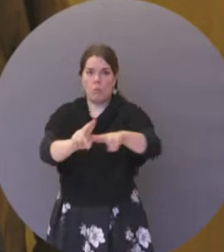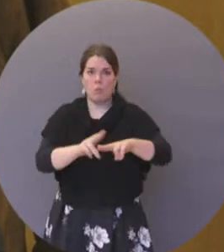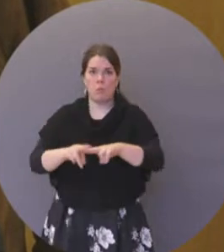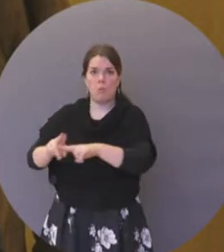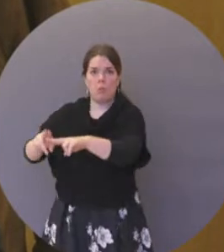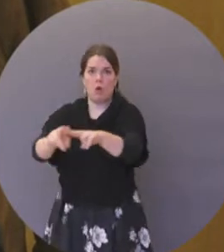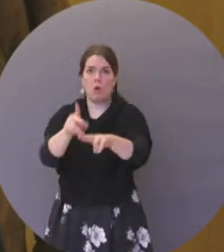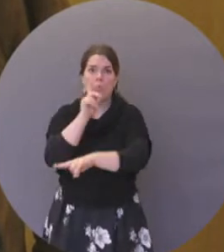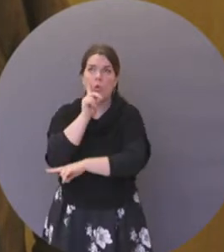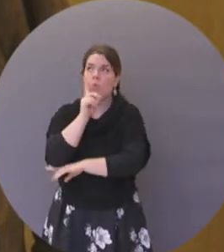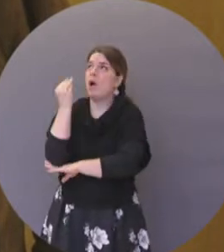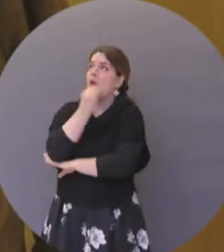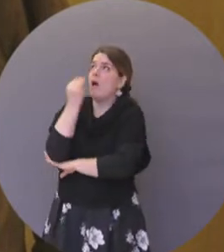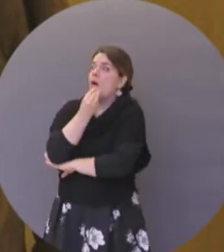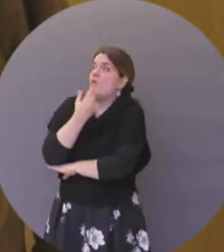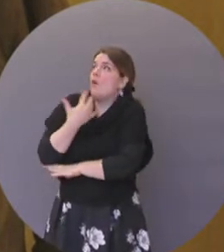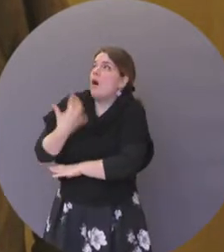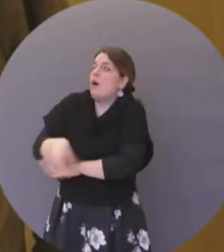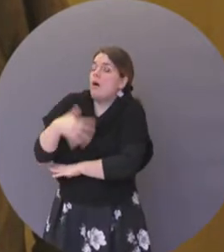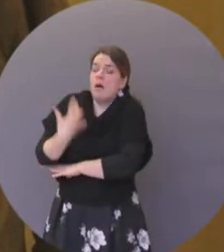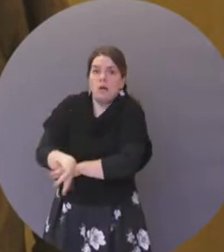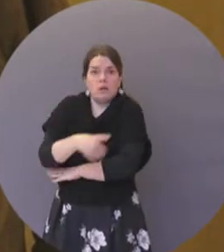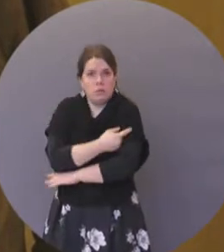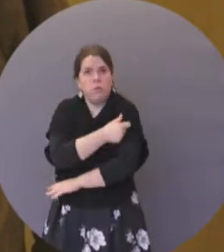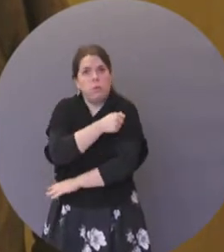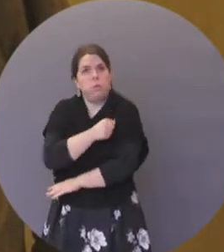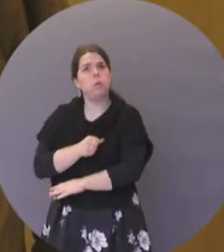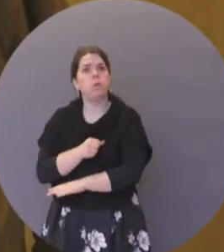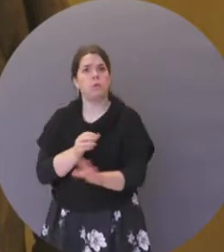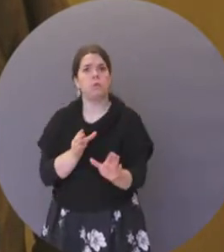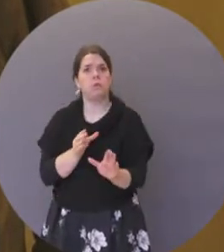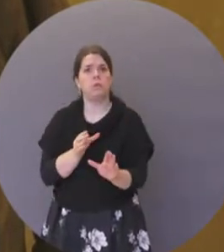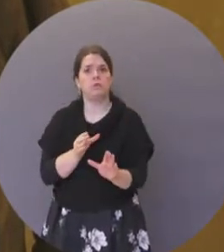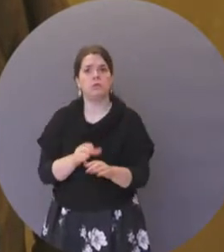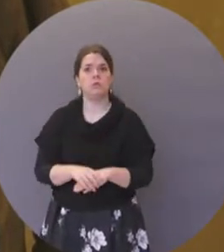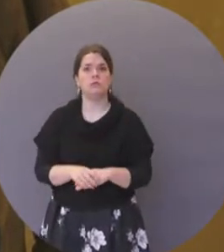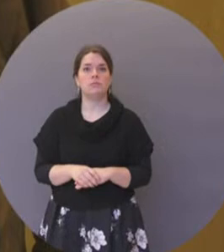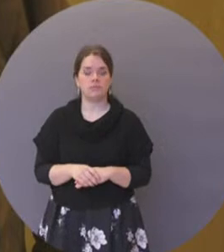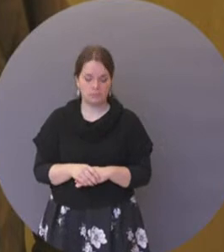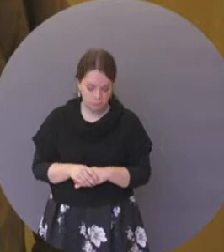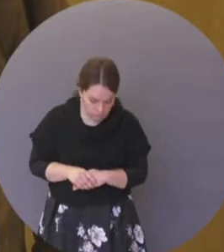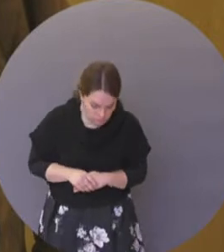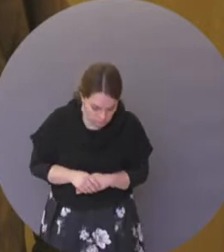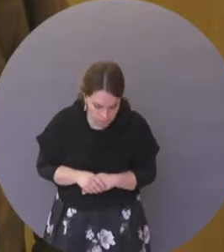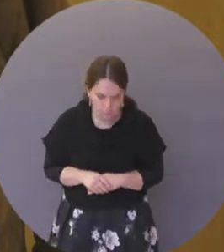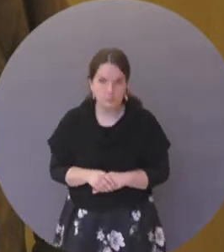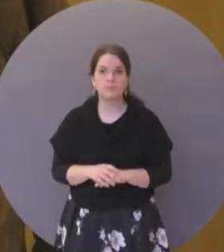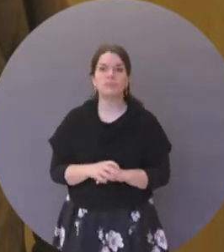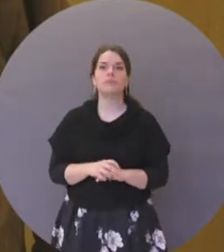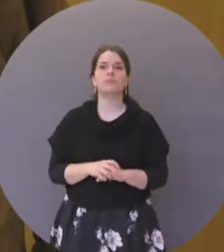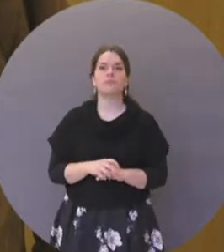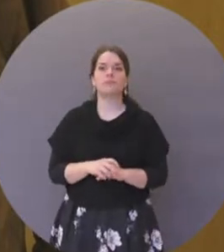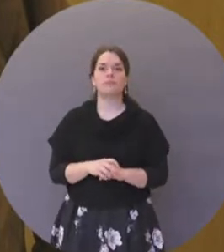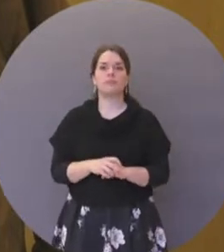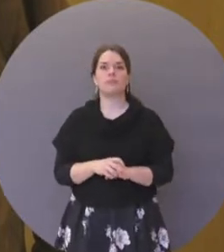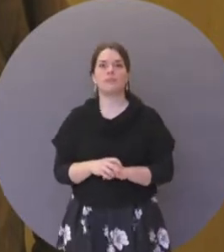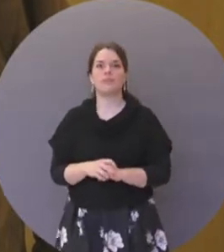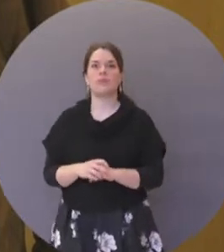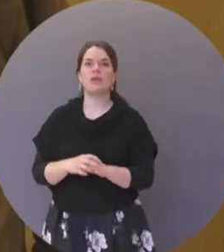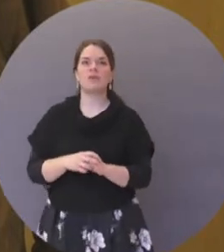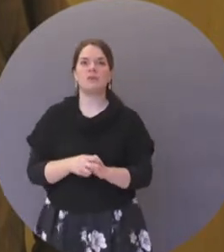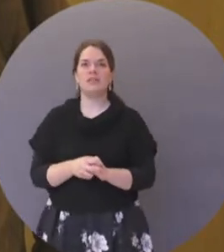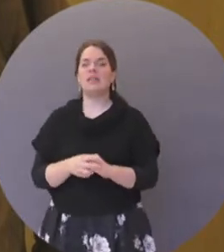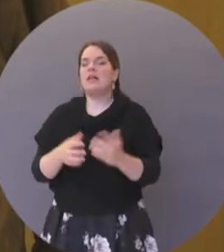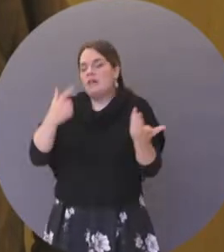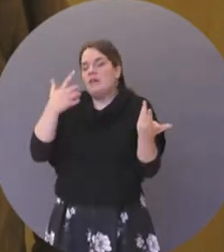extrêmement difficiles qu'on va connaître dans les dans les quelques heures qui viennent donc voilà je pense que mon ma collectivité